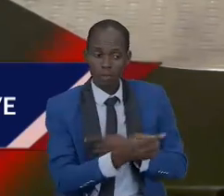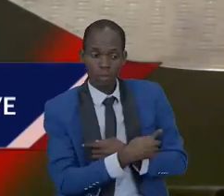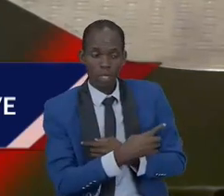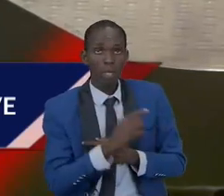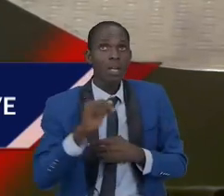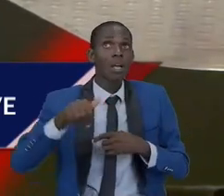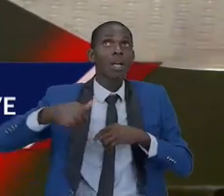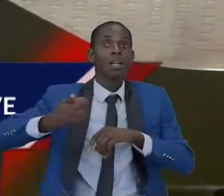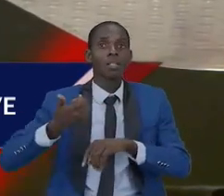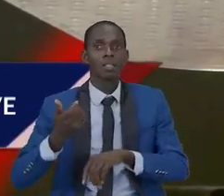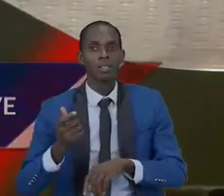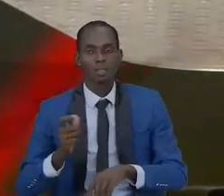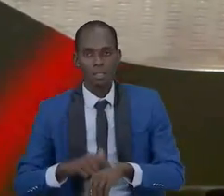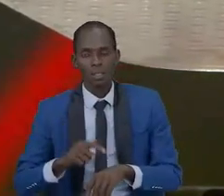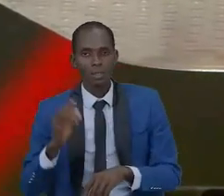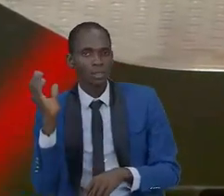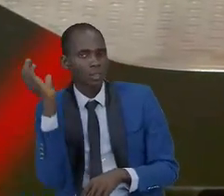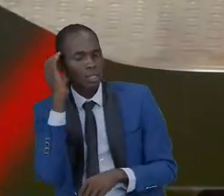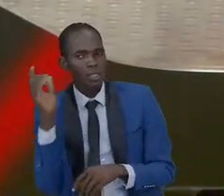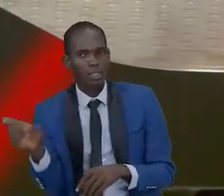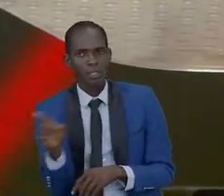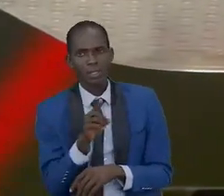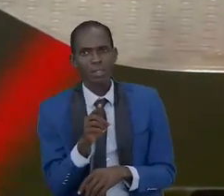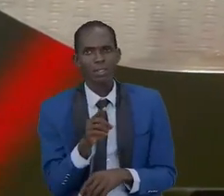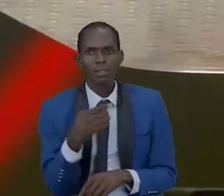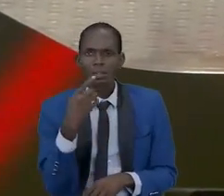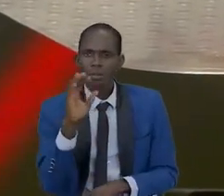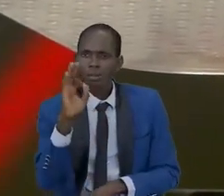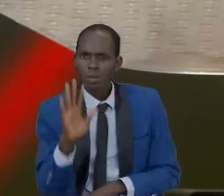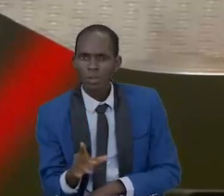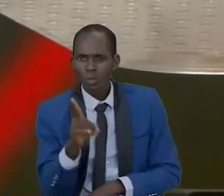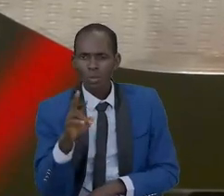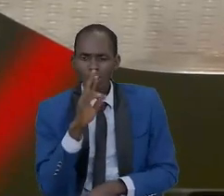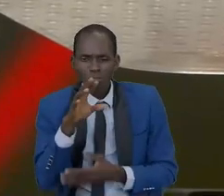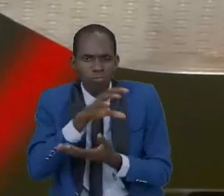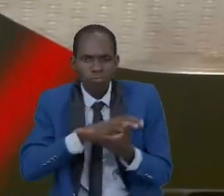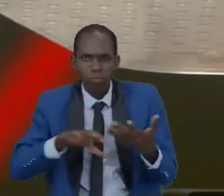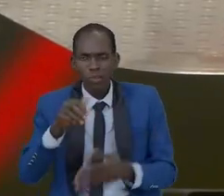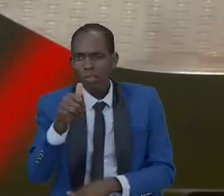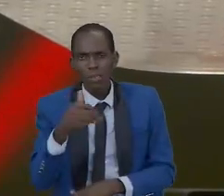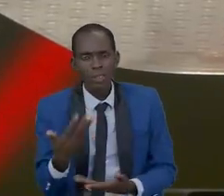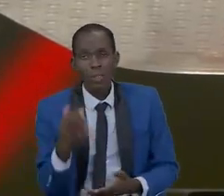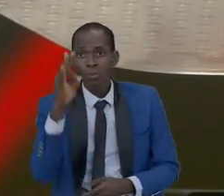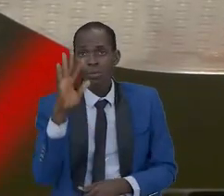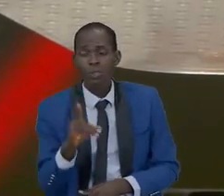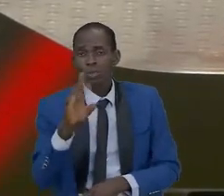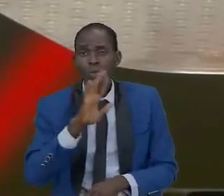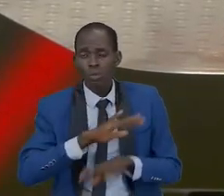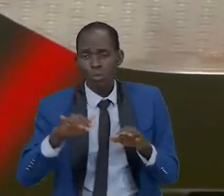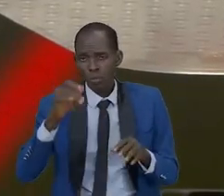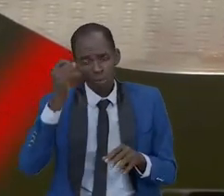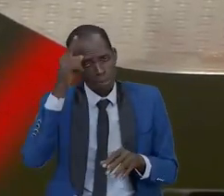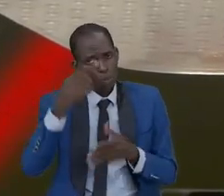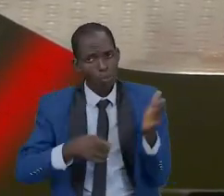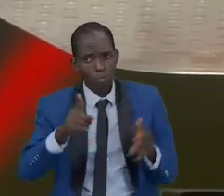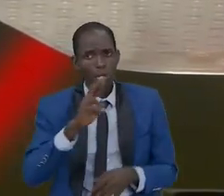les écoutez un autre jour vous dites prédicateur tu te contredire prédicateur tu ne comprends même pas ce